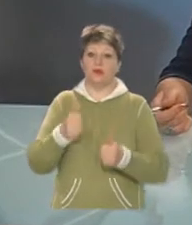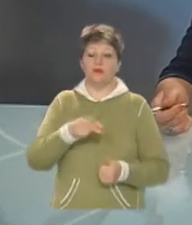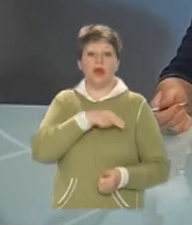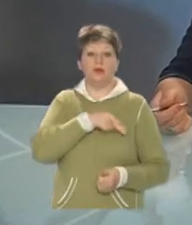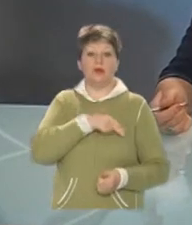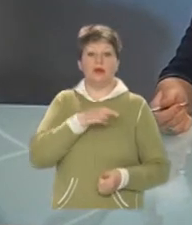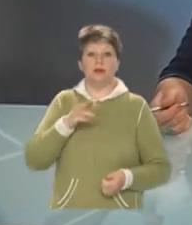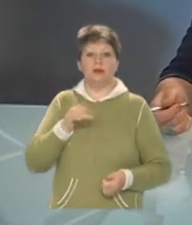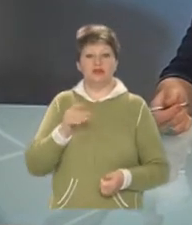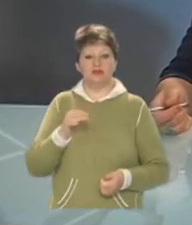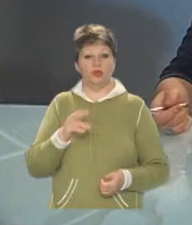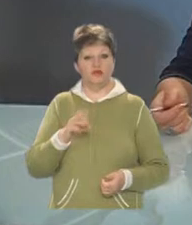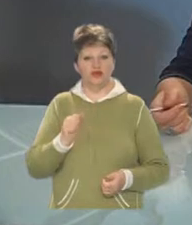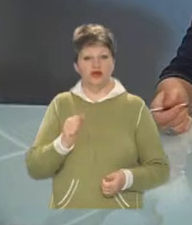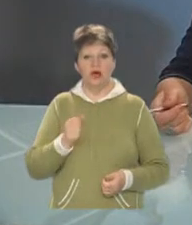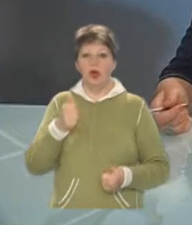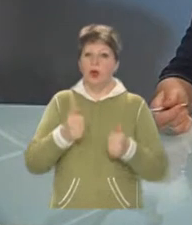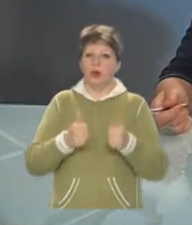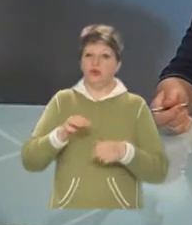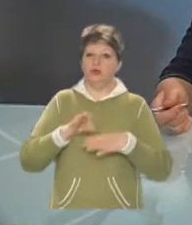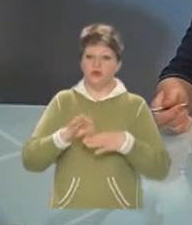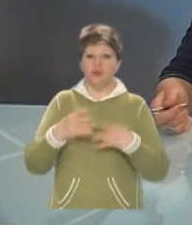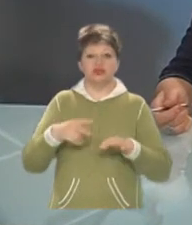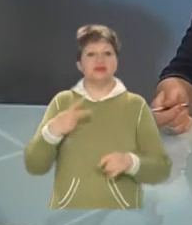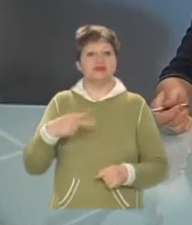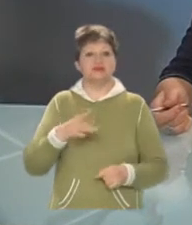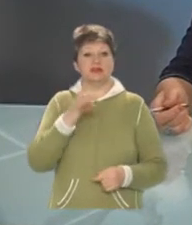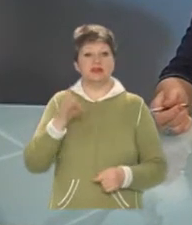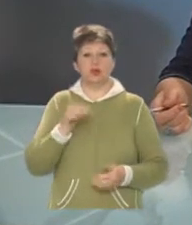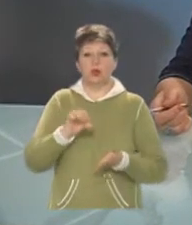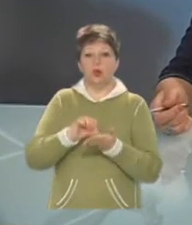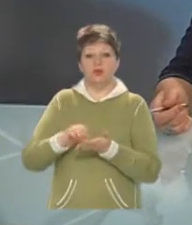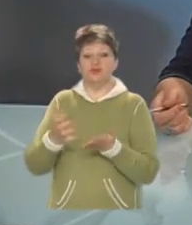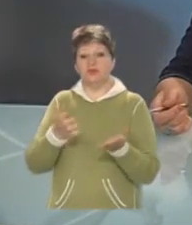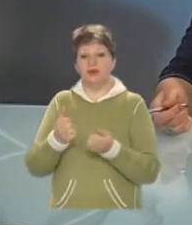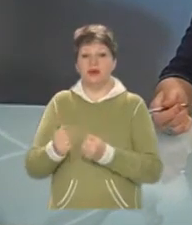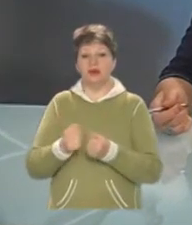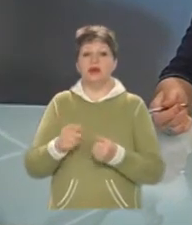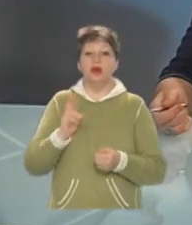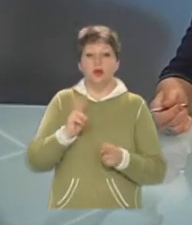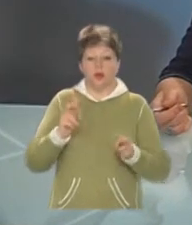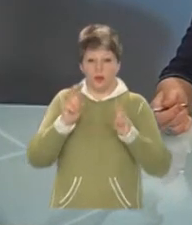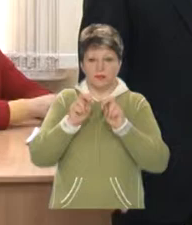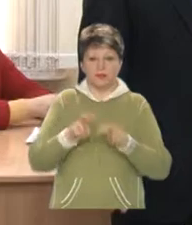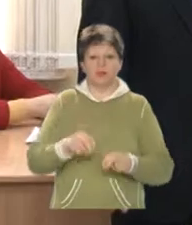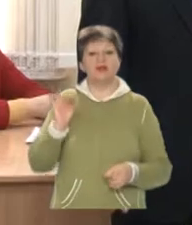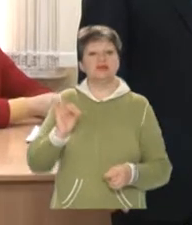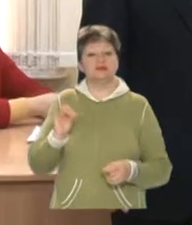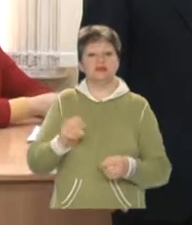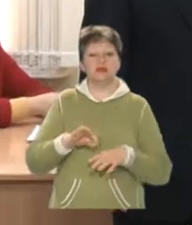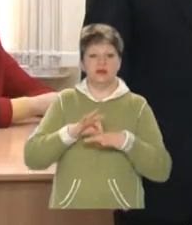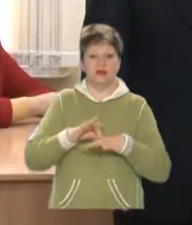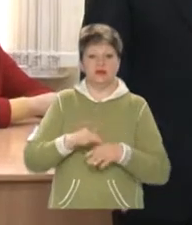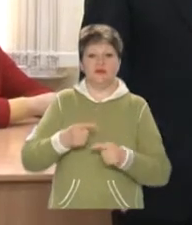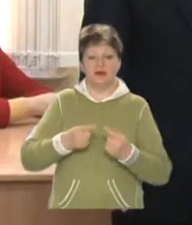Максимовича. Конкурс проводять в області у 20-те. Участь у ньому беруть автори, які досліджують історію рідного краю. Краєзнавці